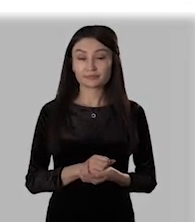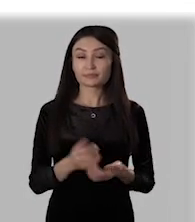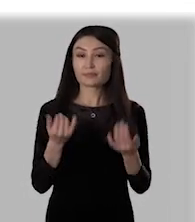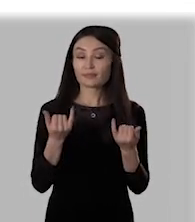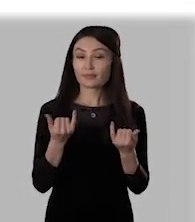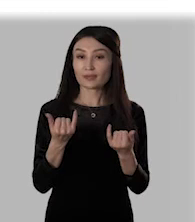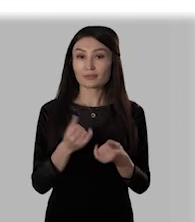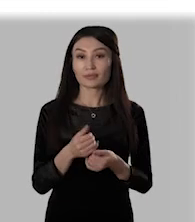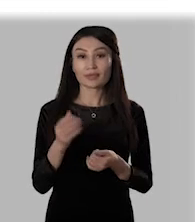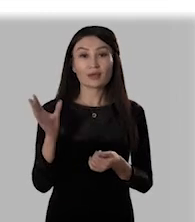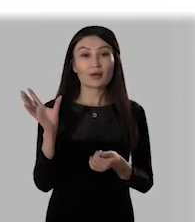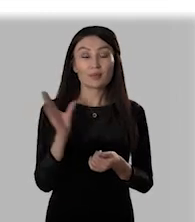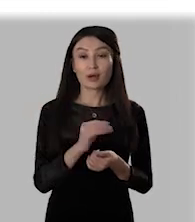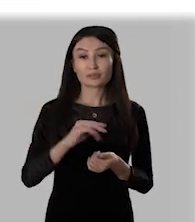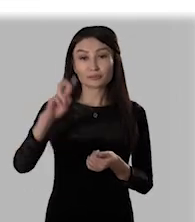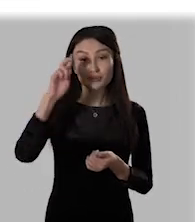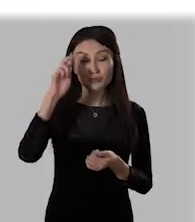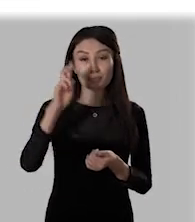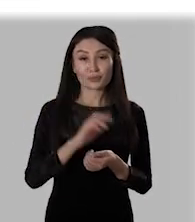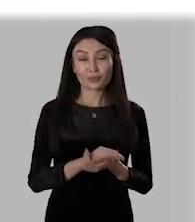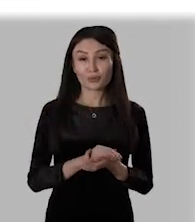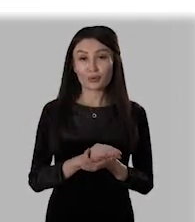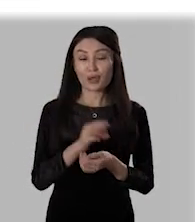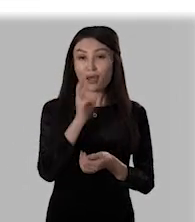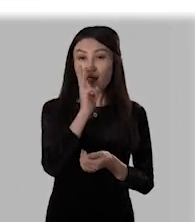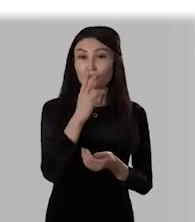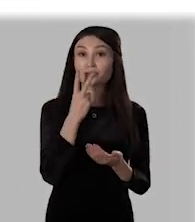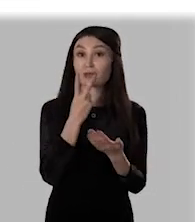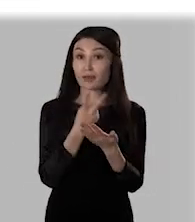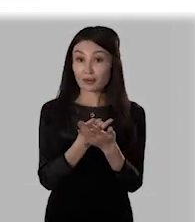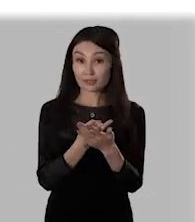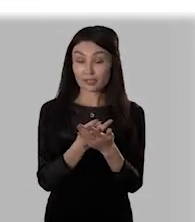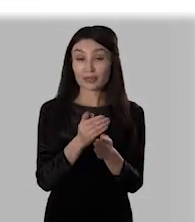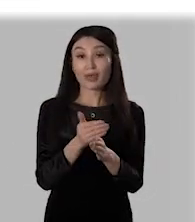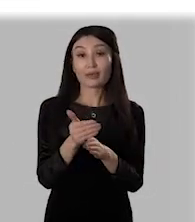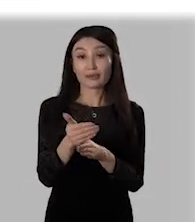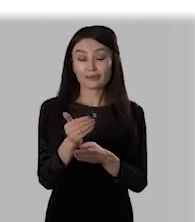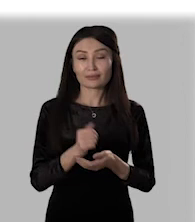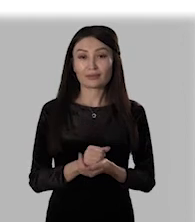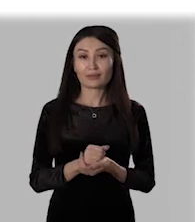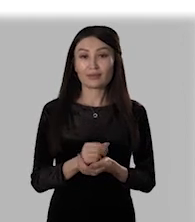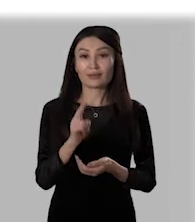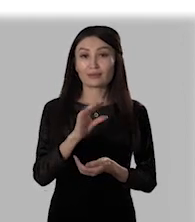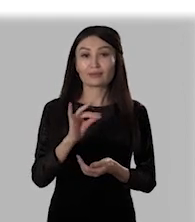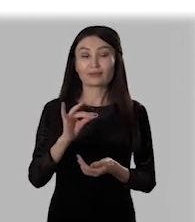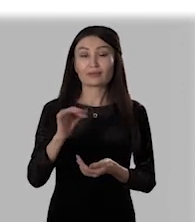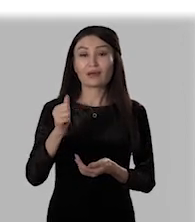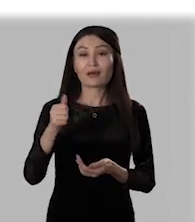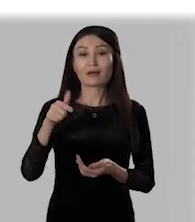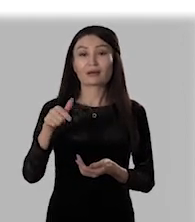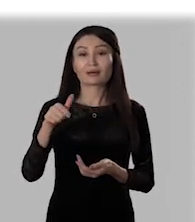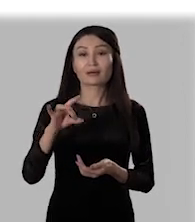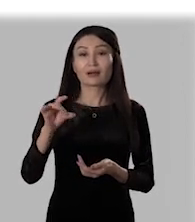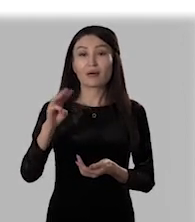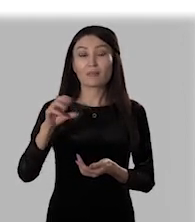Эми биз бардык өлкөлөрдөгү айлыкты карап чыккандан кийин диаграммадагы